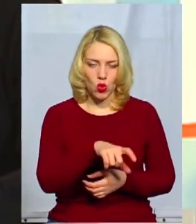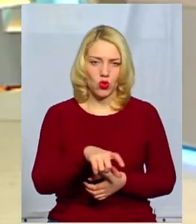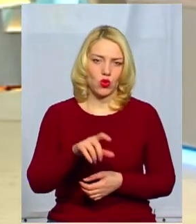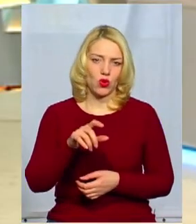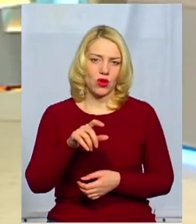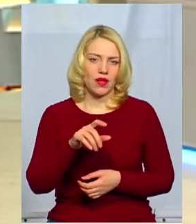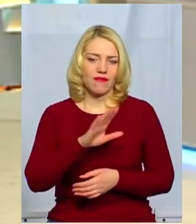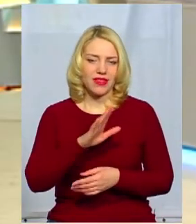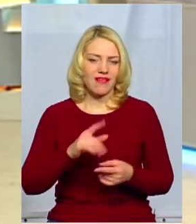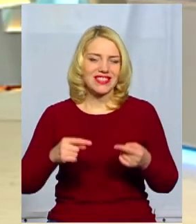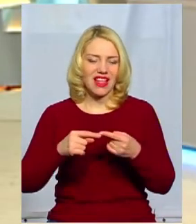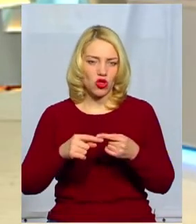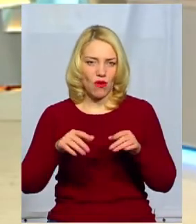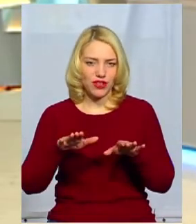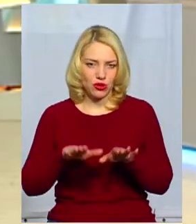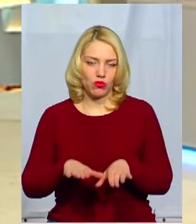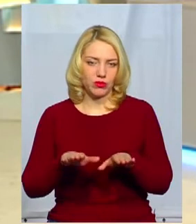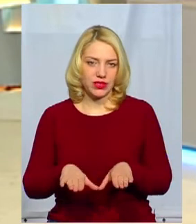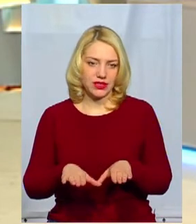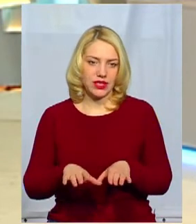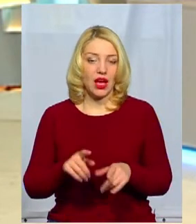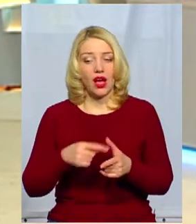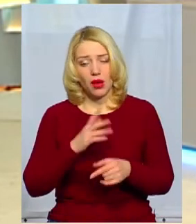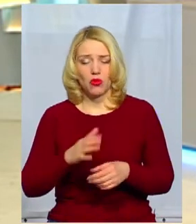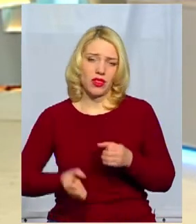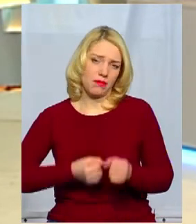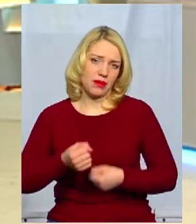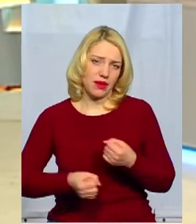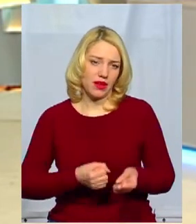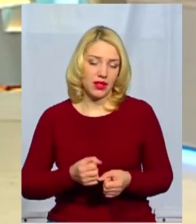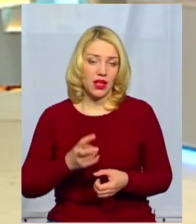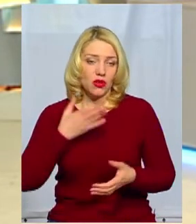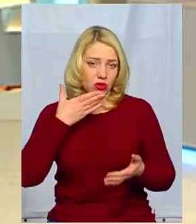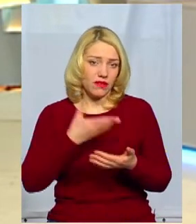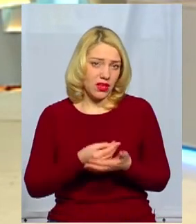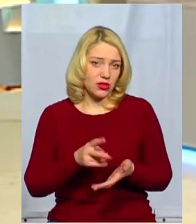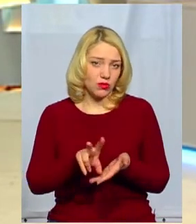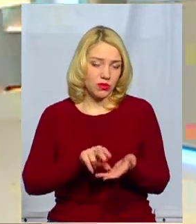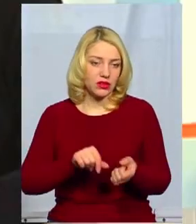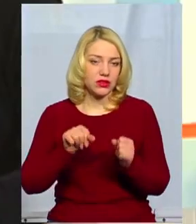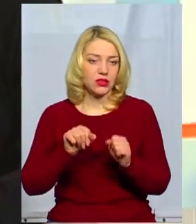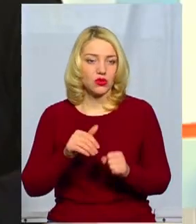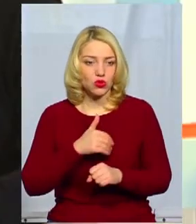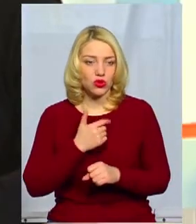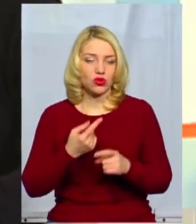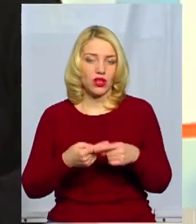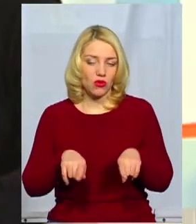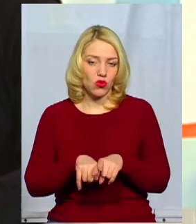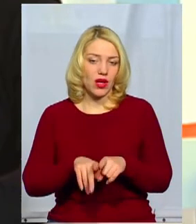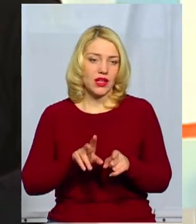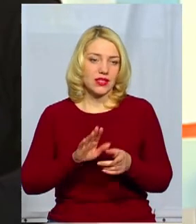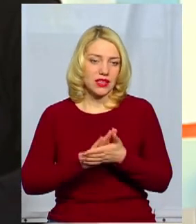не перебігали тоді, коли... Або не перебігали також. Але на власному прикладі хочу от таку дану